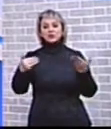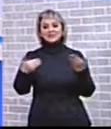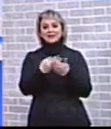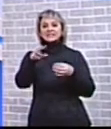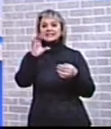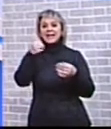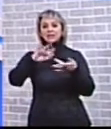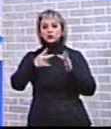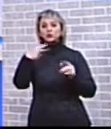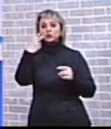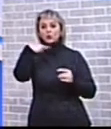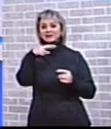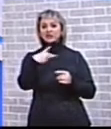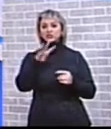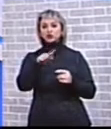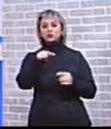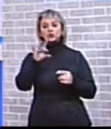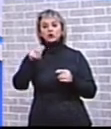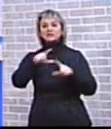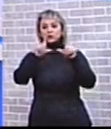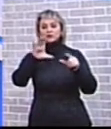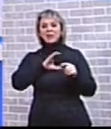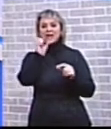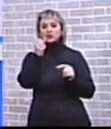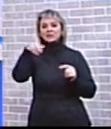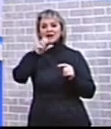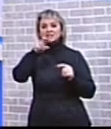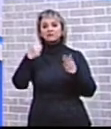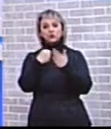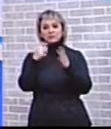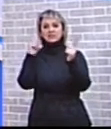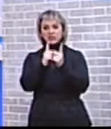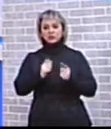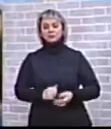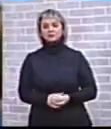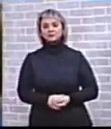Еще больше новостей на сайте don24.ru. В студии был Артем Тарасов. До встречи.